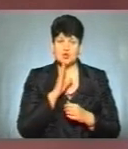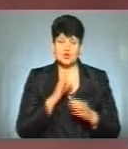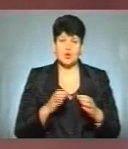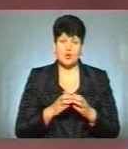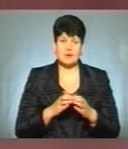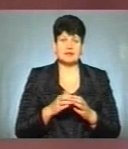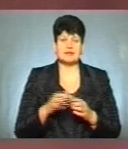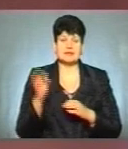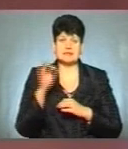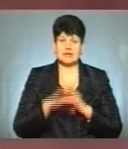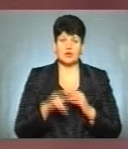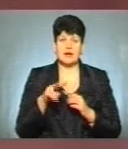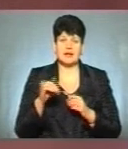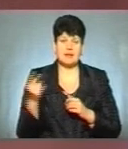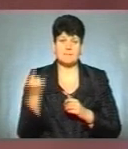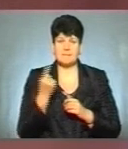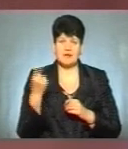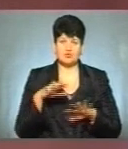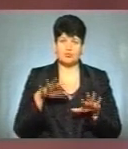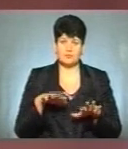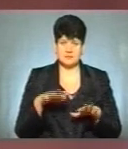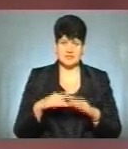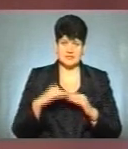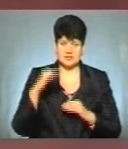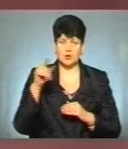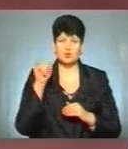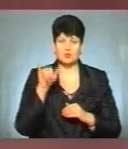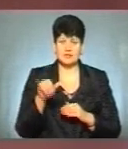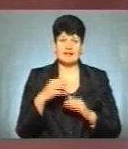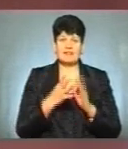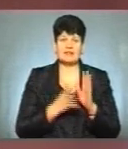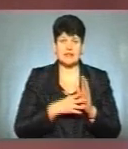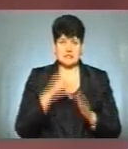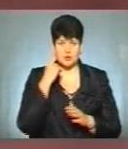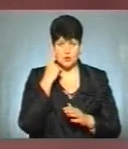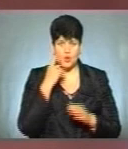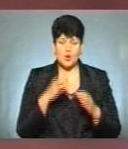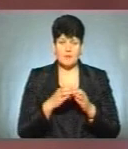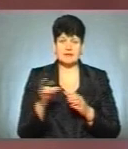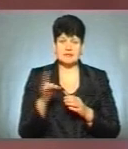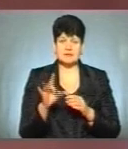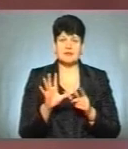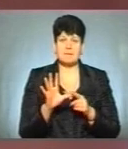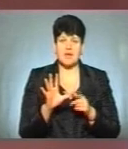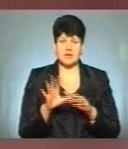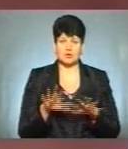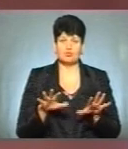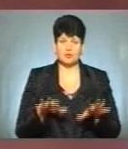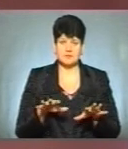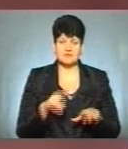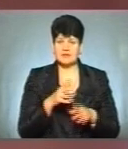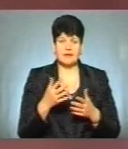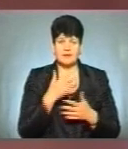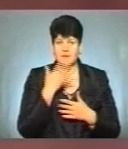команд Західної ліги на першому місці в турнірній таблиці. У них 19 очок. Команда з Рівного на п'ятому місці, вона